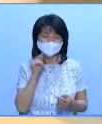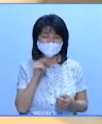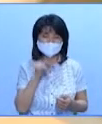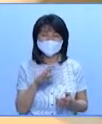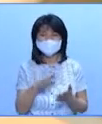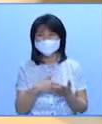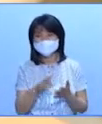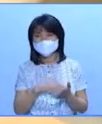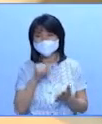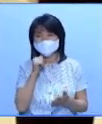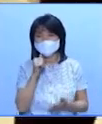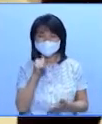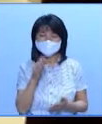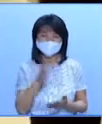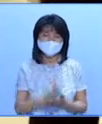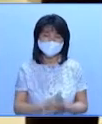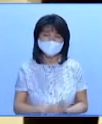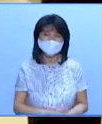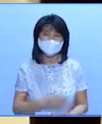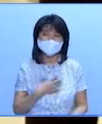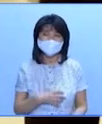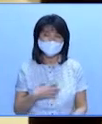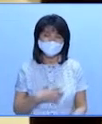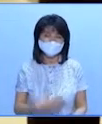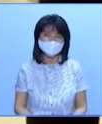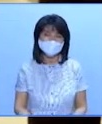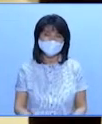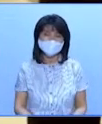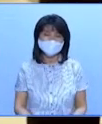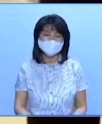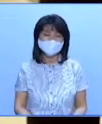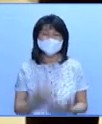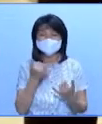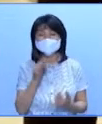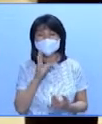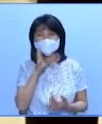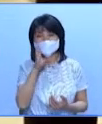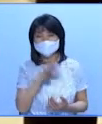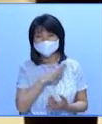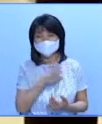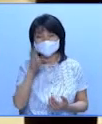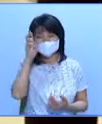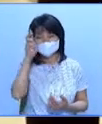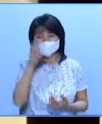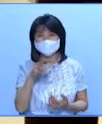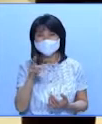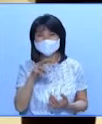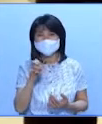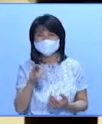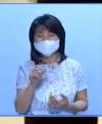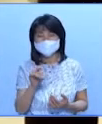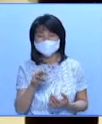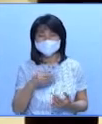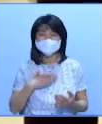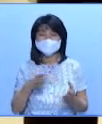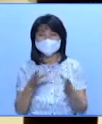тағам түрлері. Бүгінгі таңда мемлекеттік қызмет істері агенттігінің павлодар облысы бойынша департаменті біз